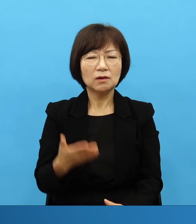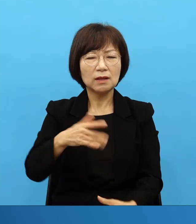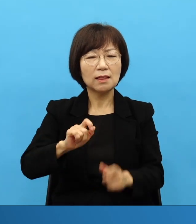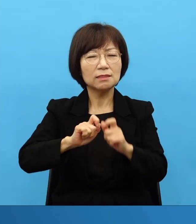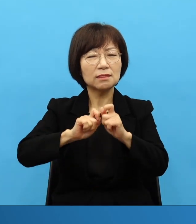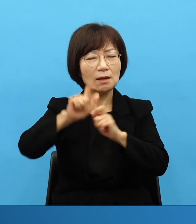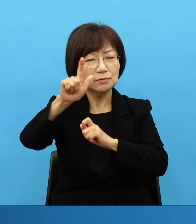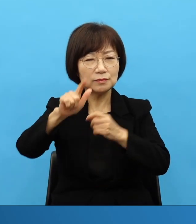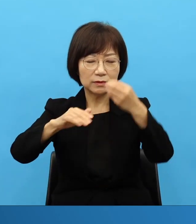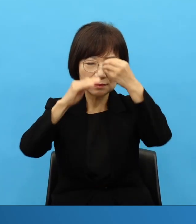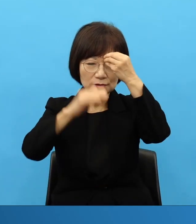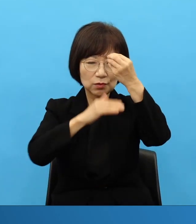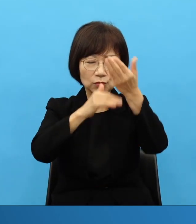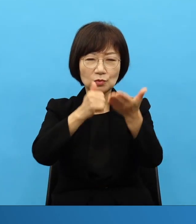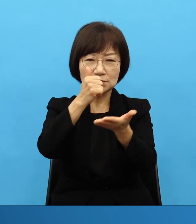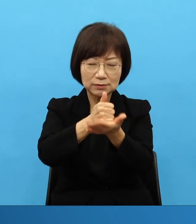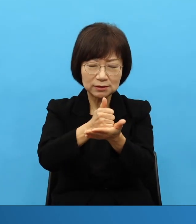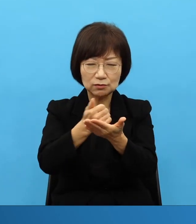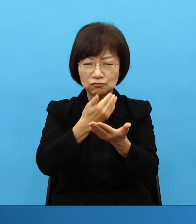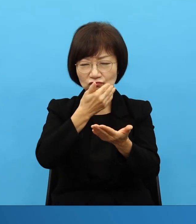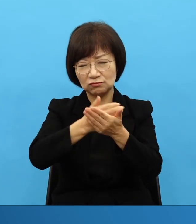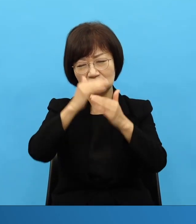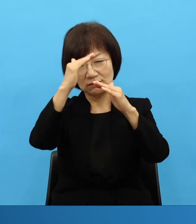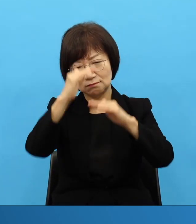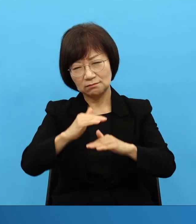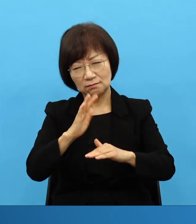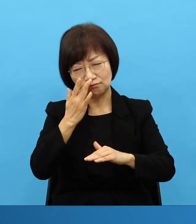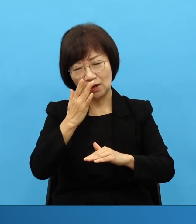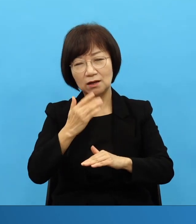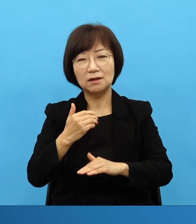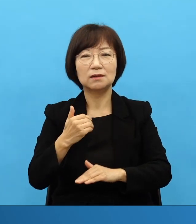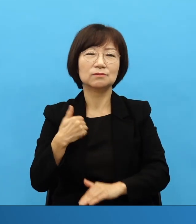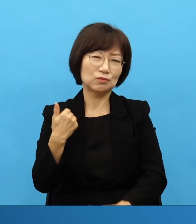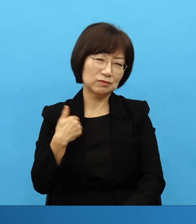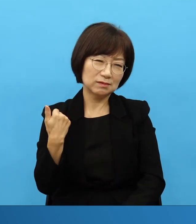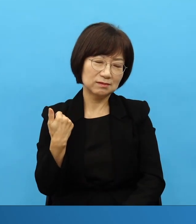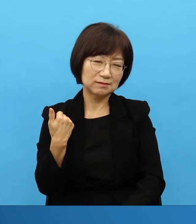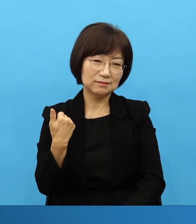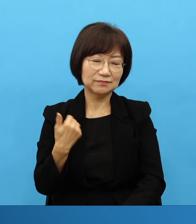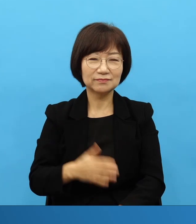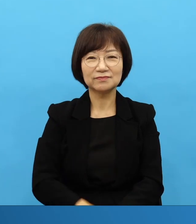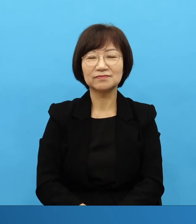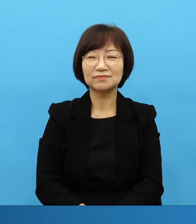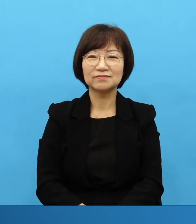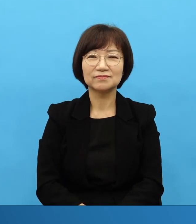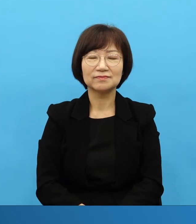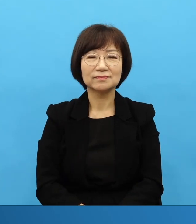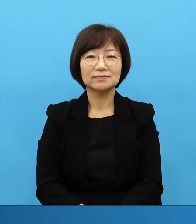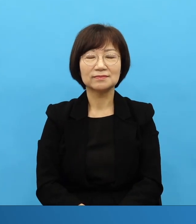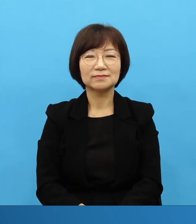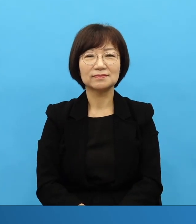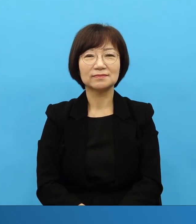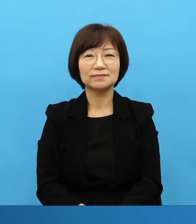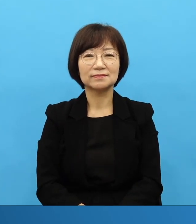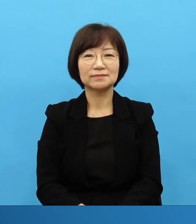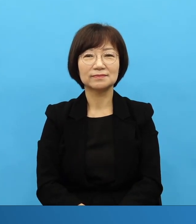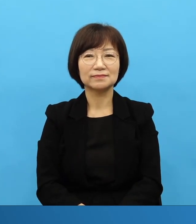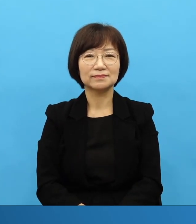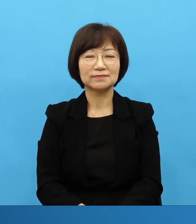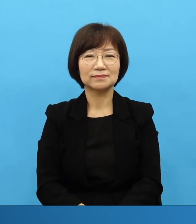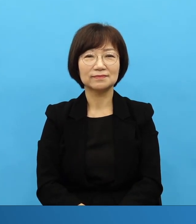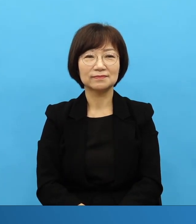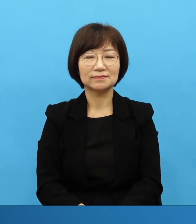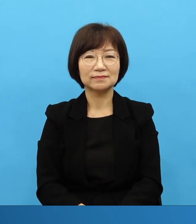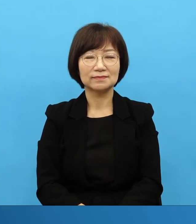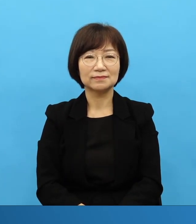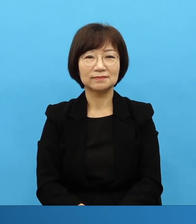many Christian believers are stuck at this barrier, 그걸 this 지금 wall. 넘어서야 되는 겁니다. And this is where we have to jump over. 이거